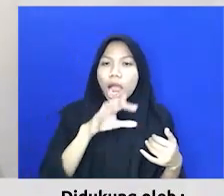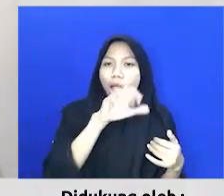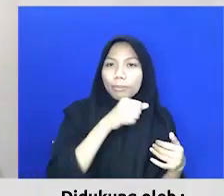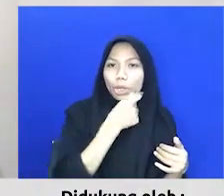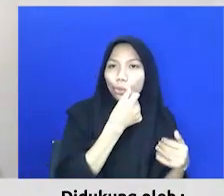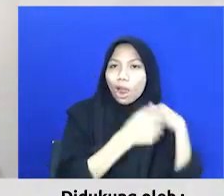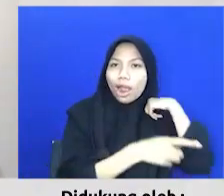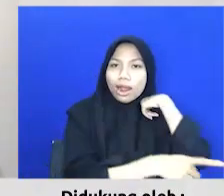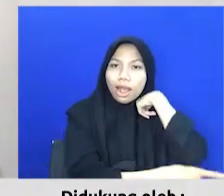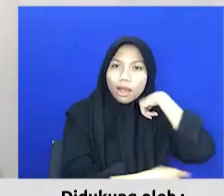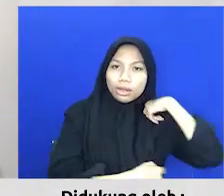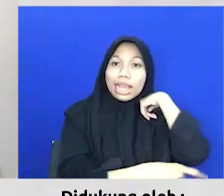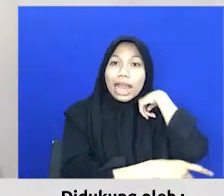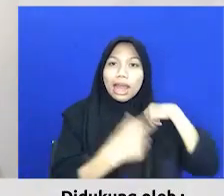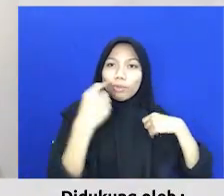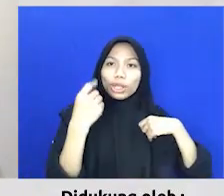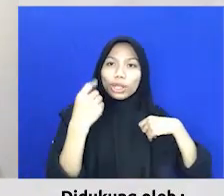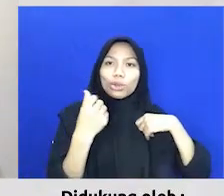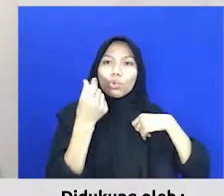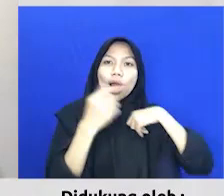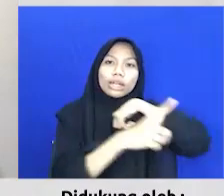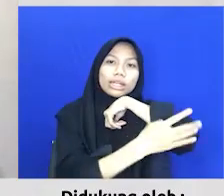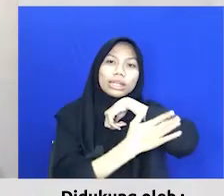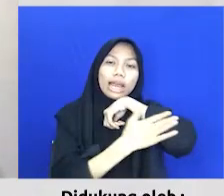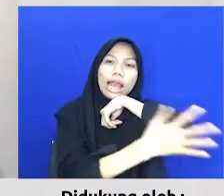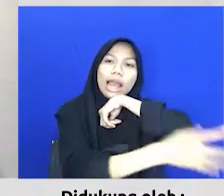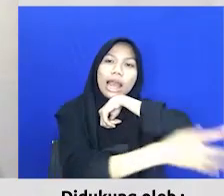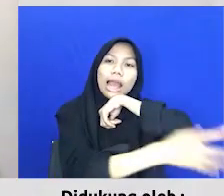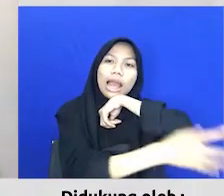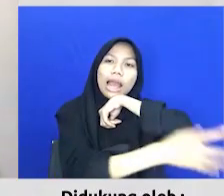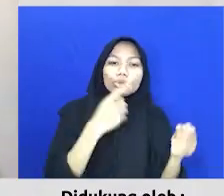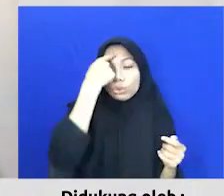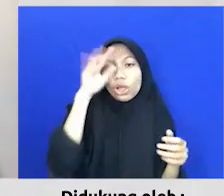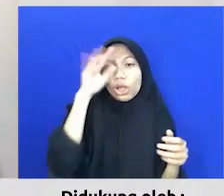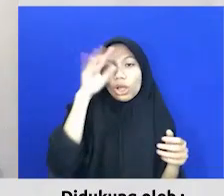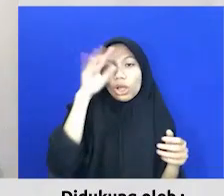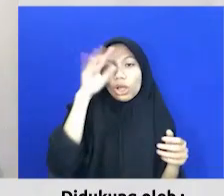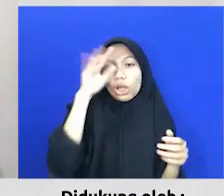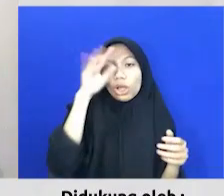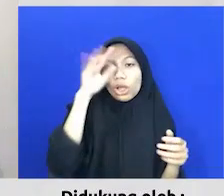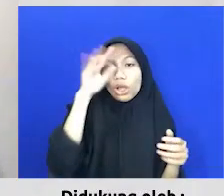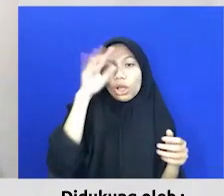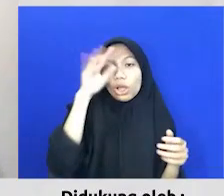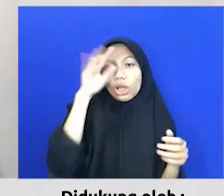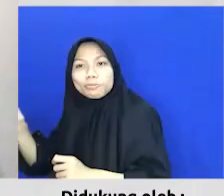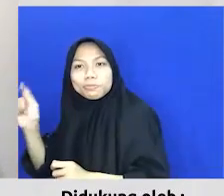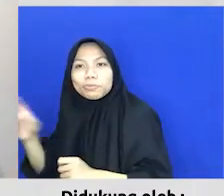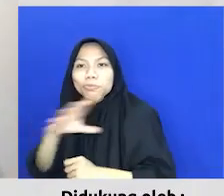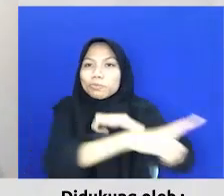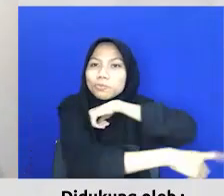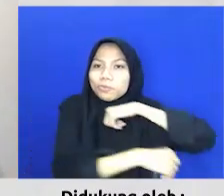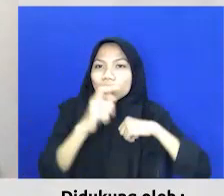bahwa kalau dilihat dari riwayat hidup Pak Usmar, sebenarnya dia mulai dari dunia kesusastraan atau